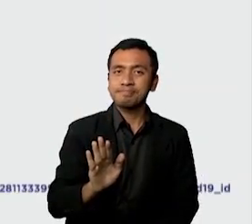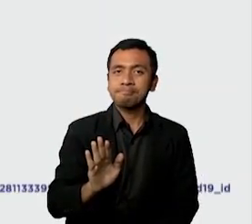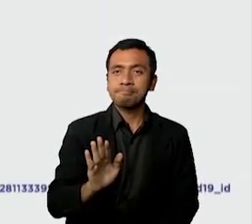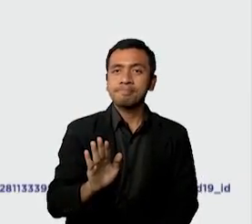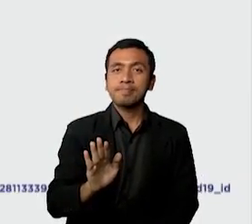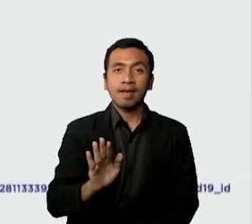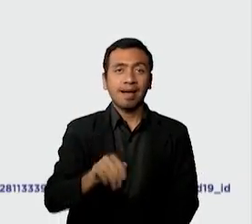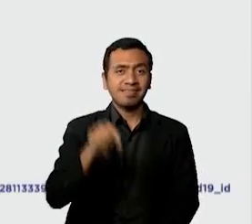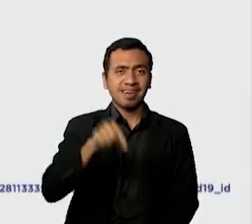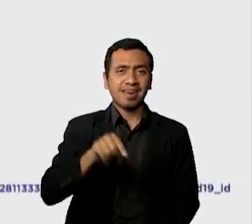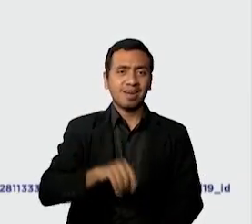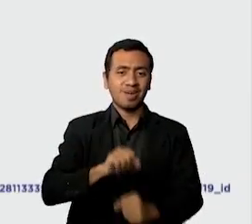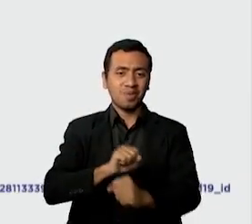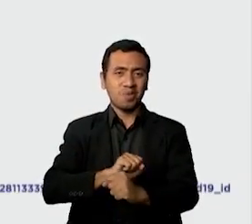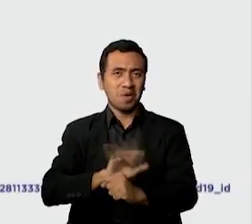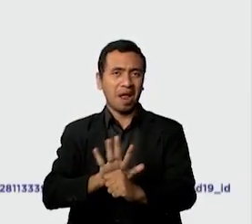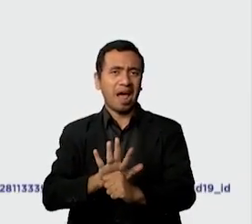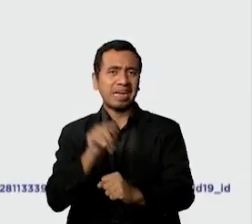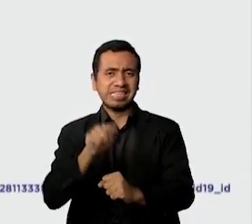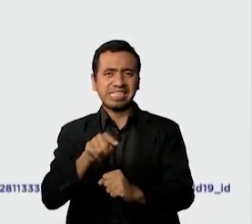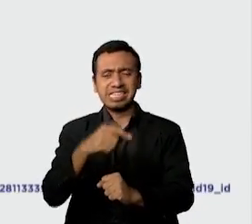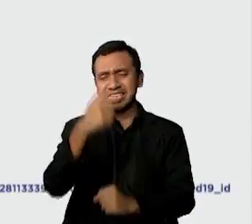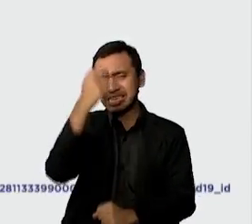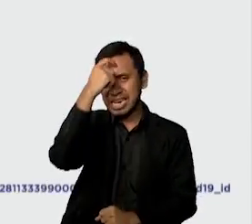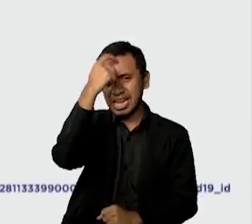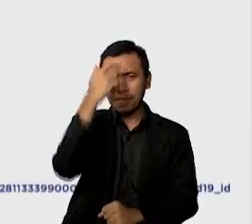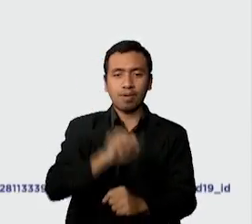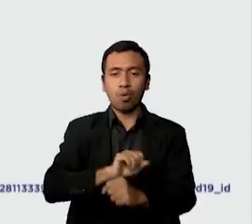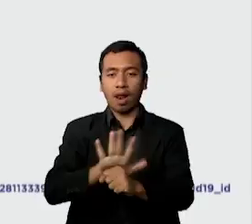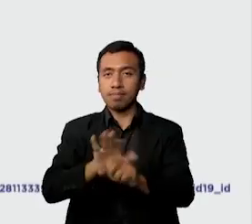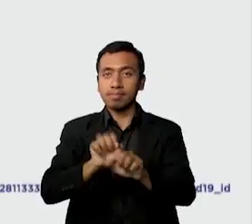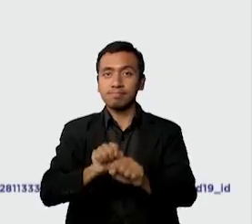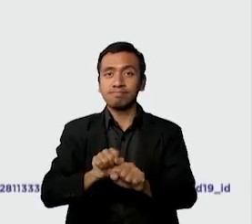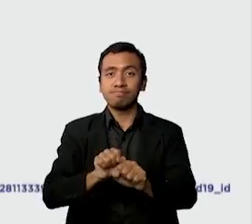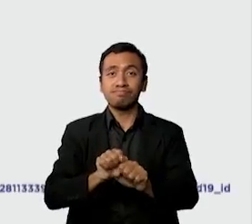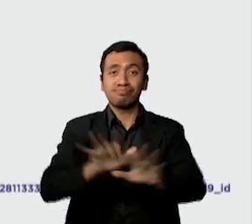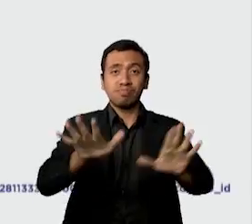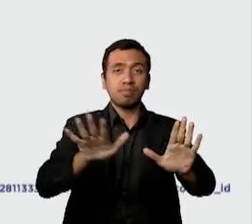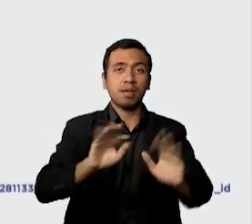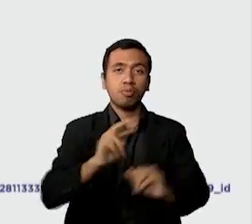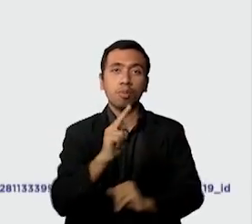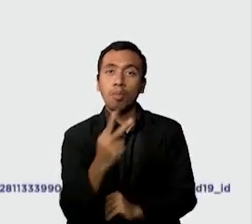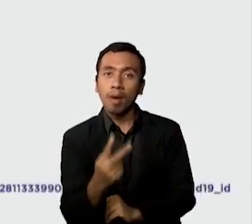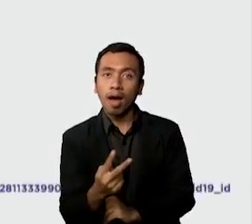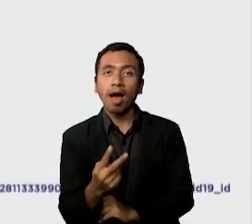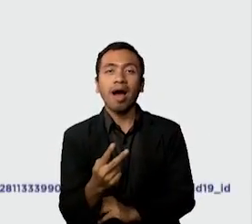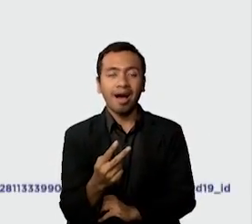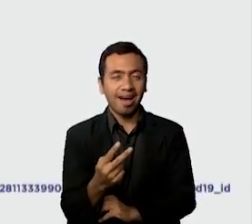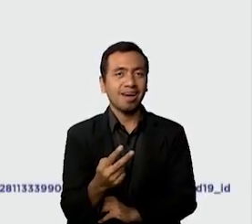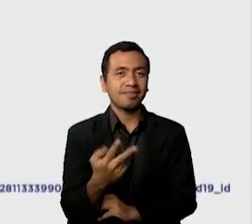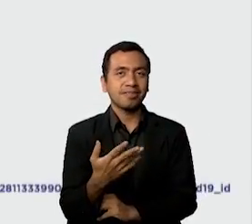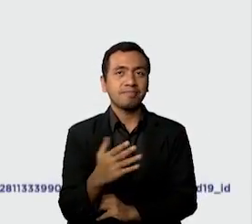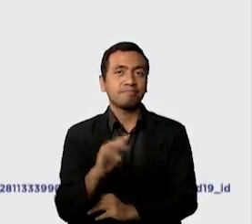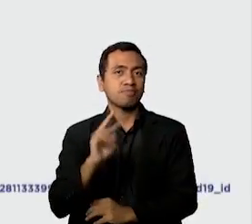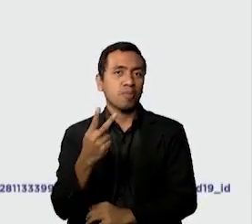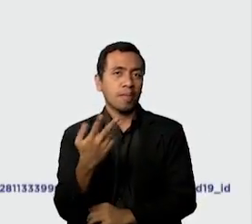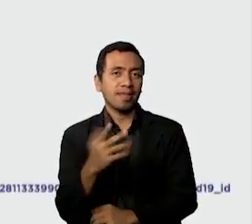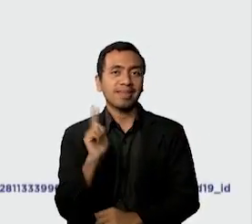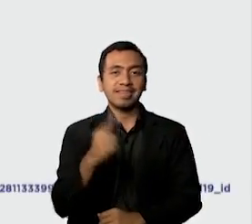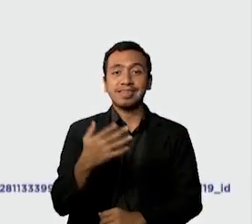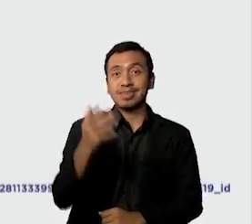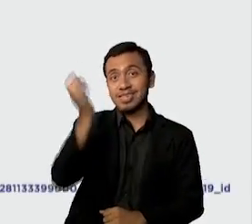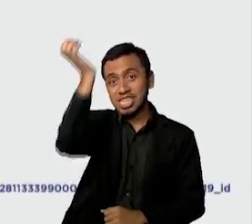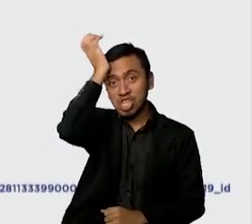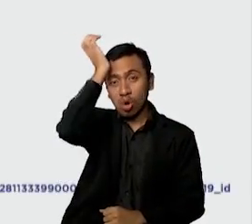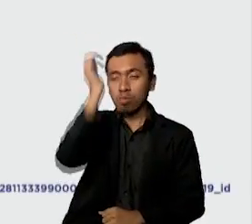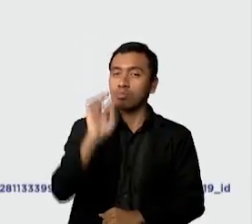karena lagi-lagi COVID-19 adalah sebuah penyakit yang sangat dinamis. Berubah dari tidak ada kasus menjadi resiko rendah dan terdapat 4